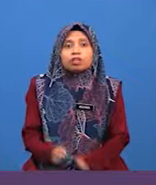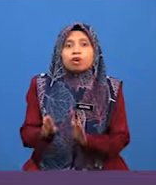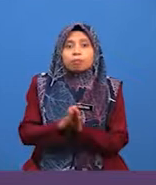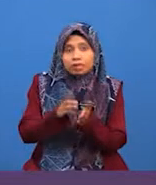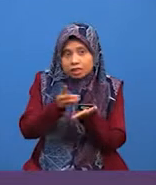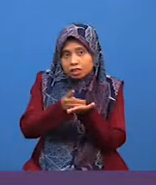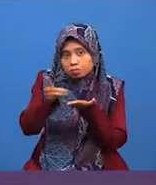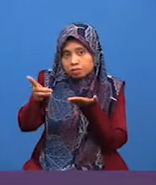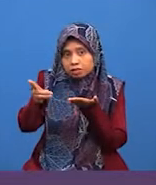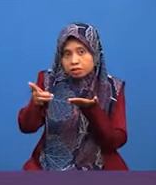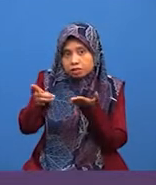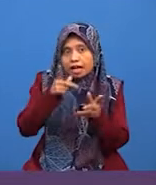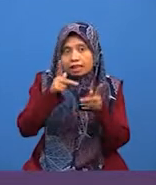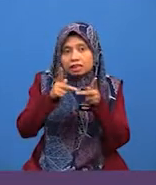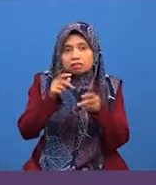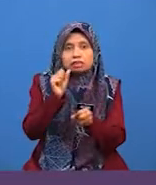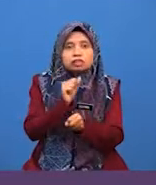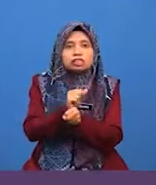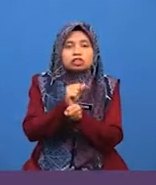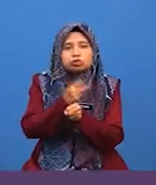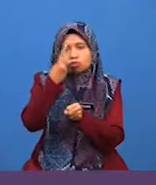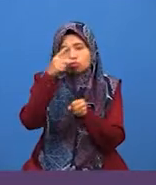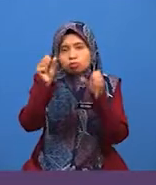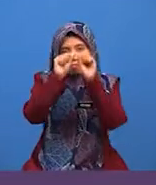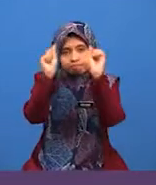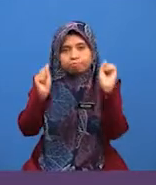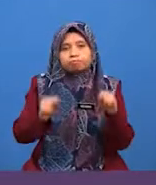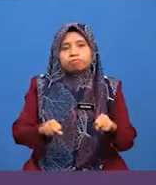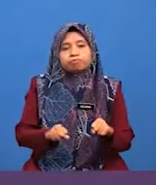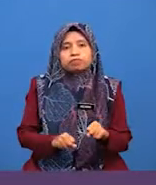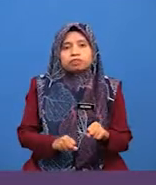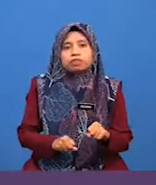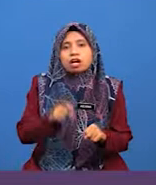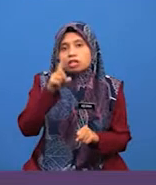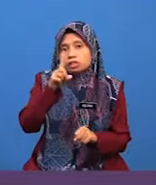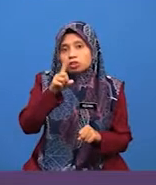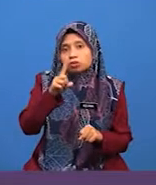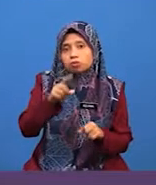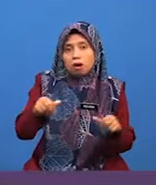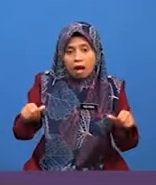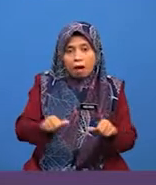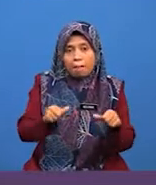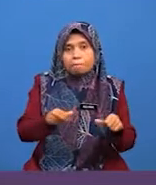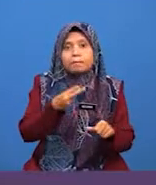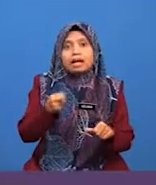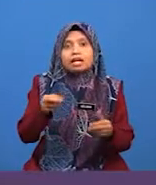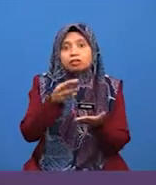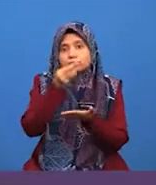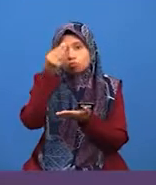Bersedekah merupakan bahagian subjek. Satu amalan mulia